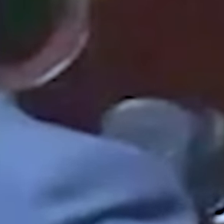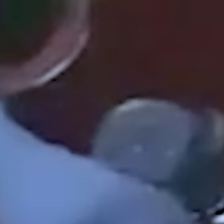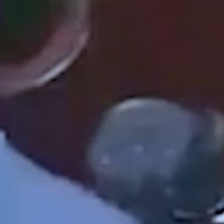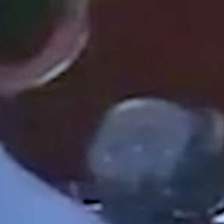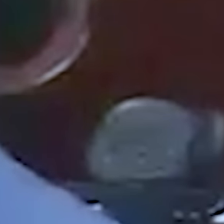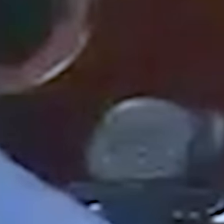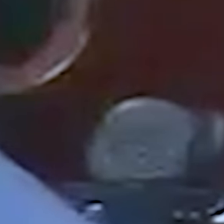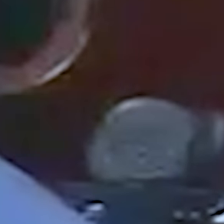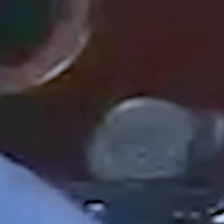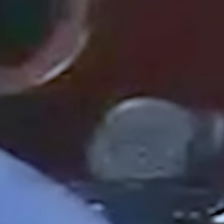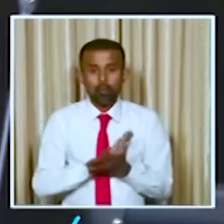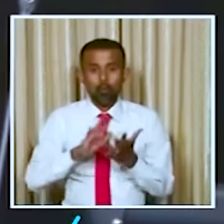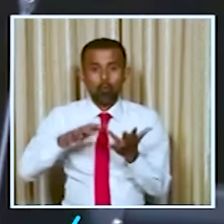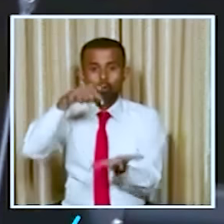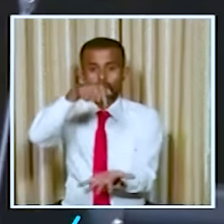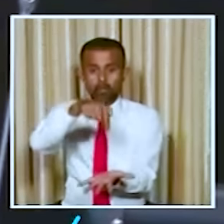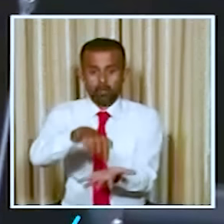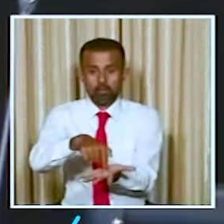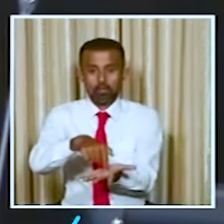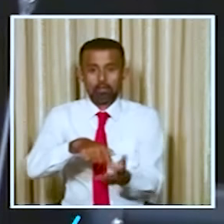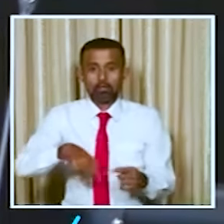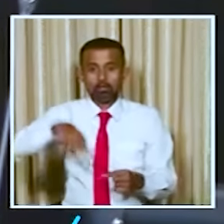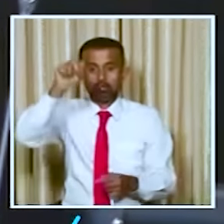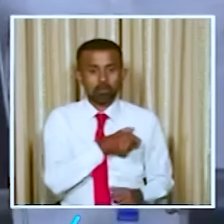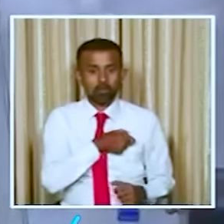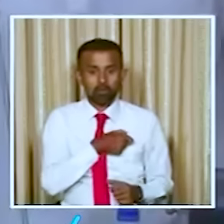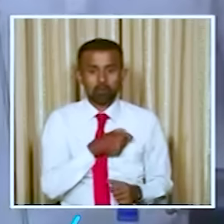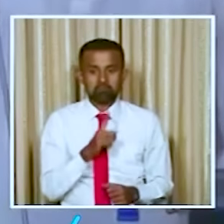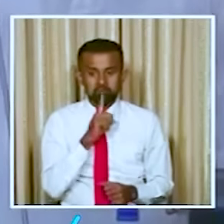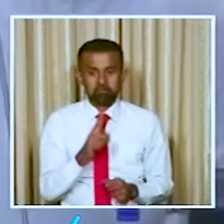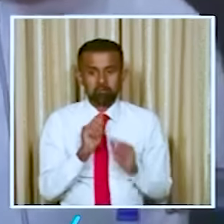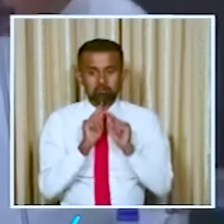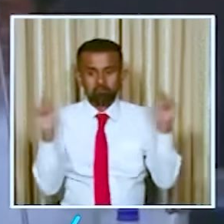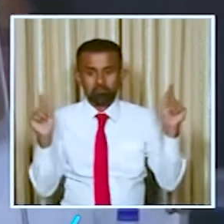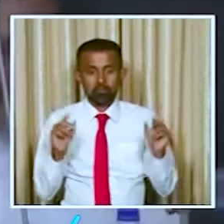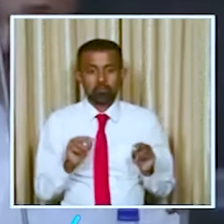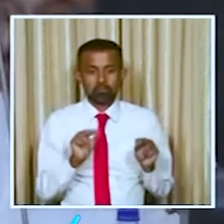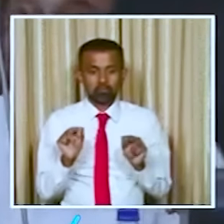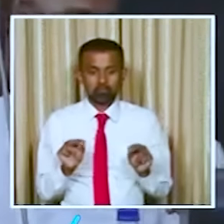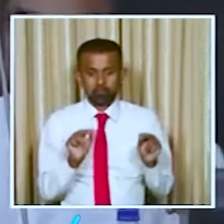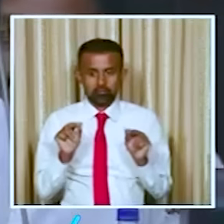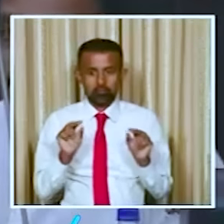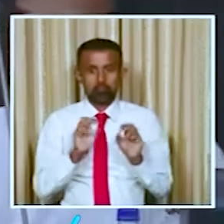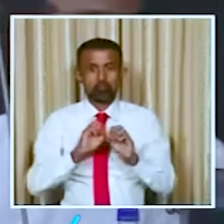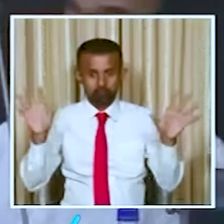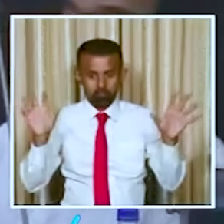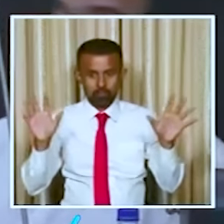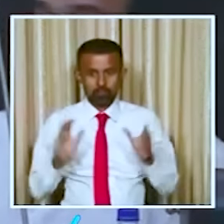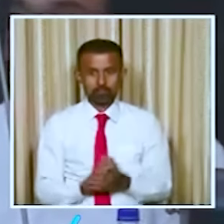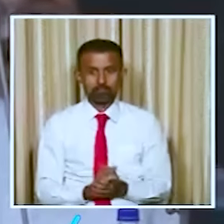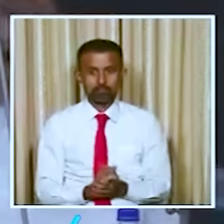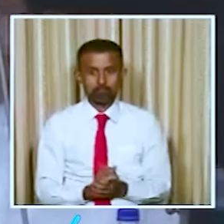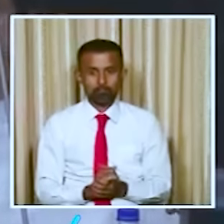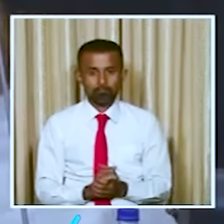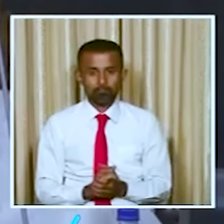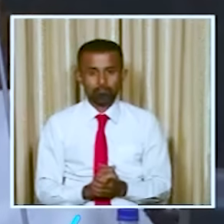විනිසුරුගේ කබාය හරකෙකුට පොරවලා උඩටයි පල්ලෙහාටයි දක්වගෙන ගියා. මං හිතන්නේ මේ හඬපටේ දාන්න මං එතකොට එවන්නම් ඒක. ඒක